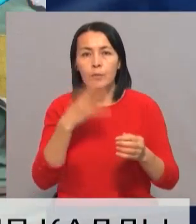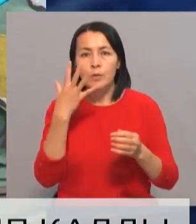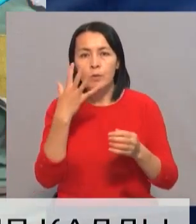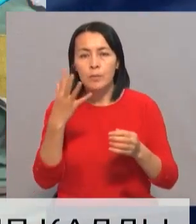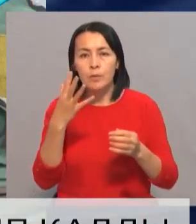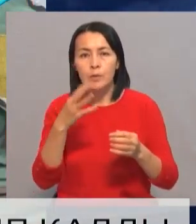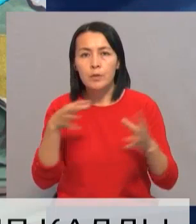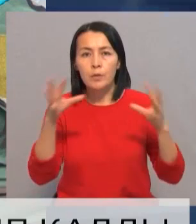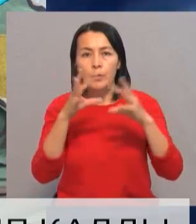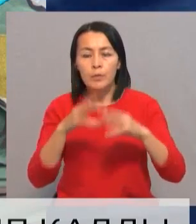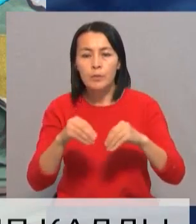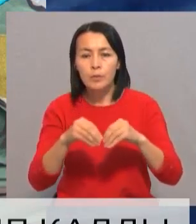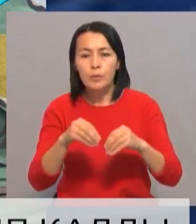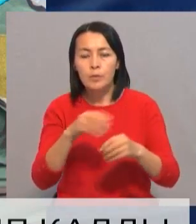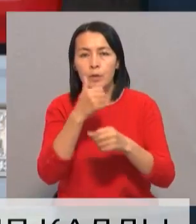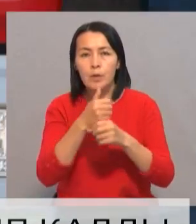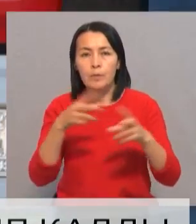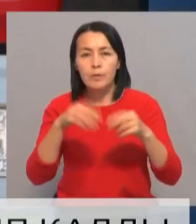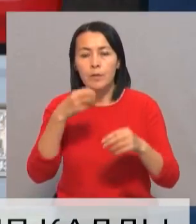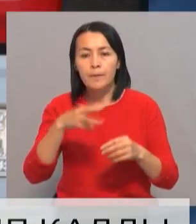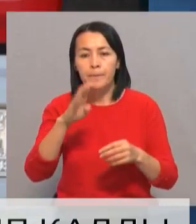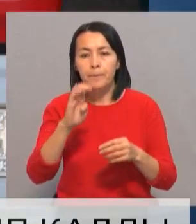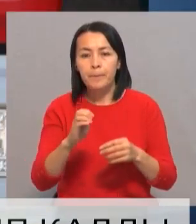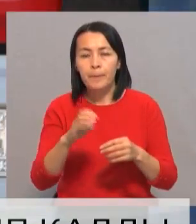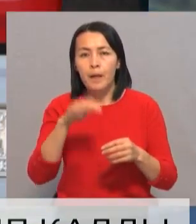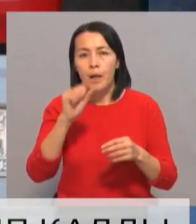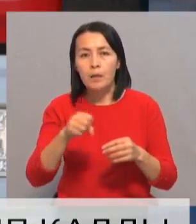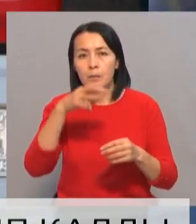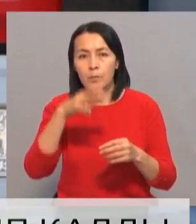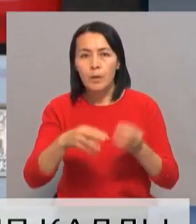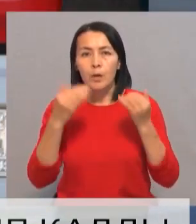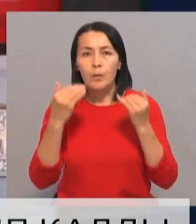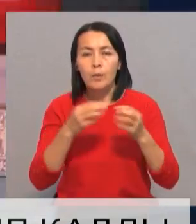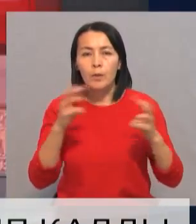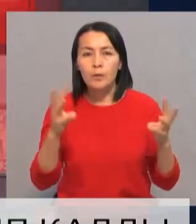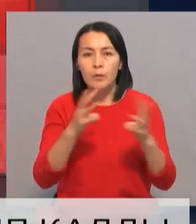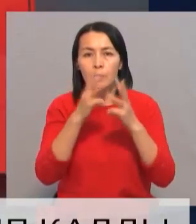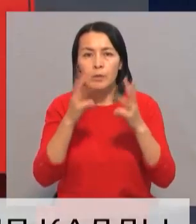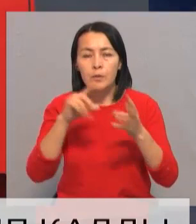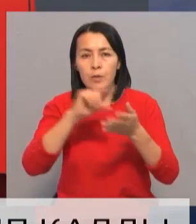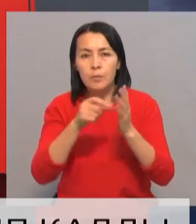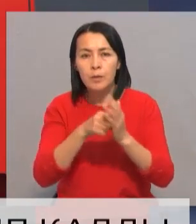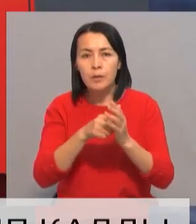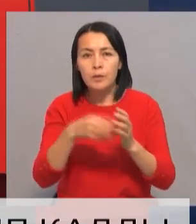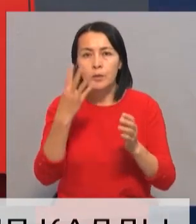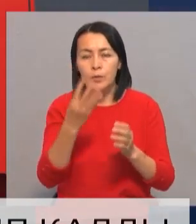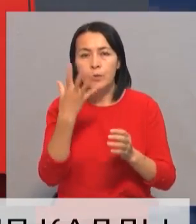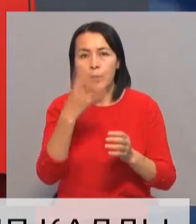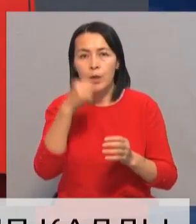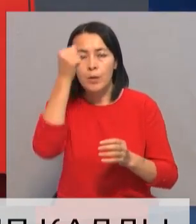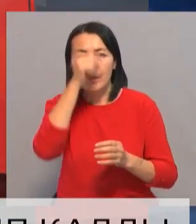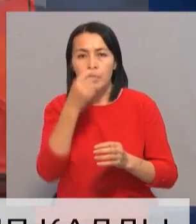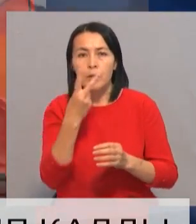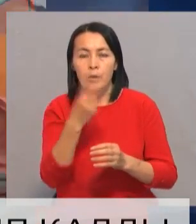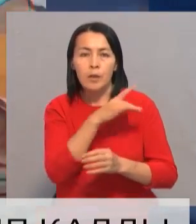5-ші өрт сөндіру бөлімінің аға өрт сөндірушісі Марат Әліпбаев пен Арман Махмұт қою түтінге оранған пәтердің ішінен 4 және 5